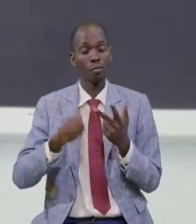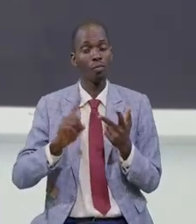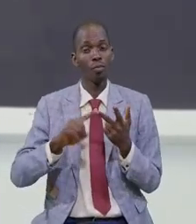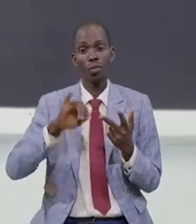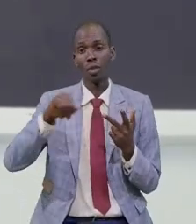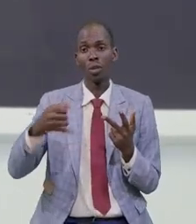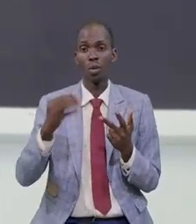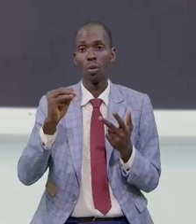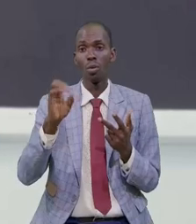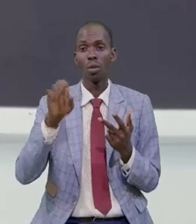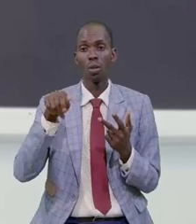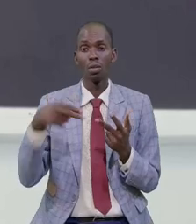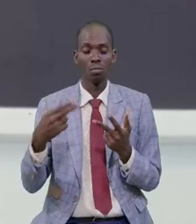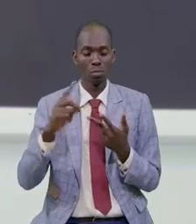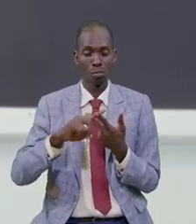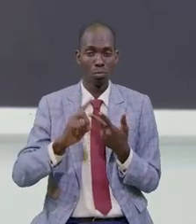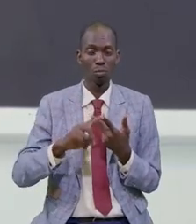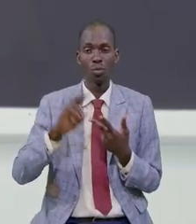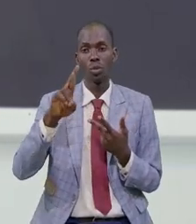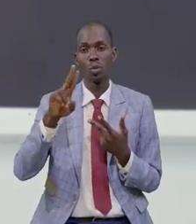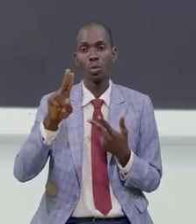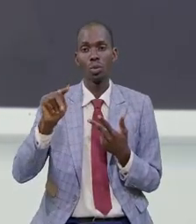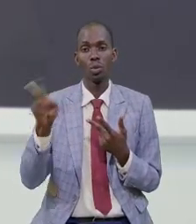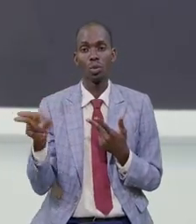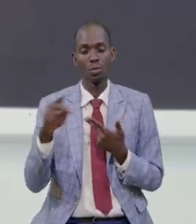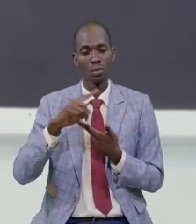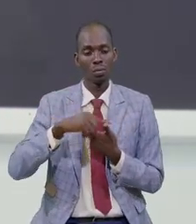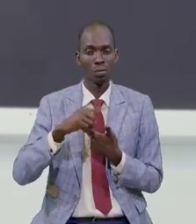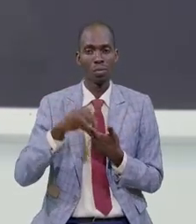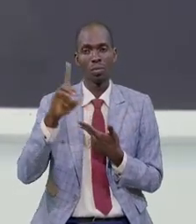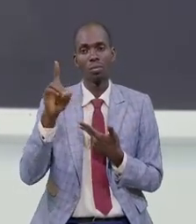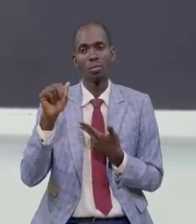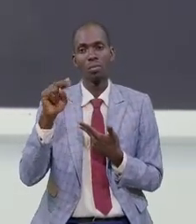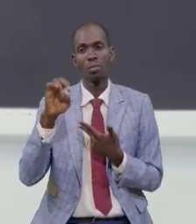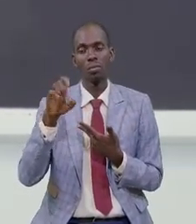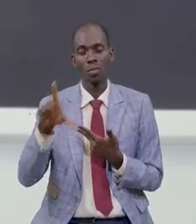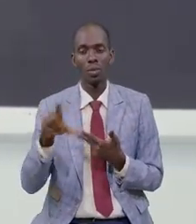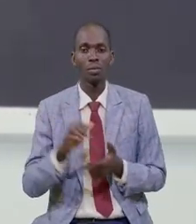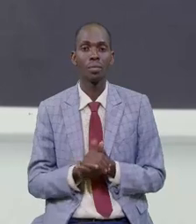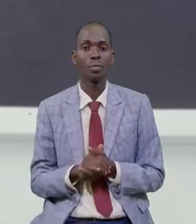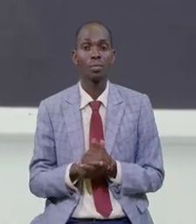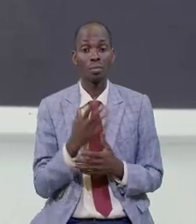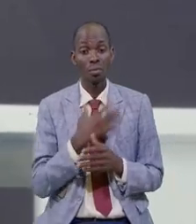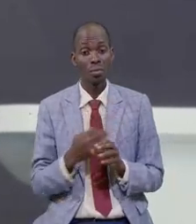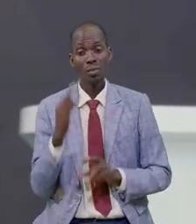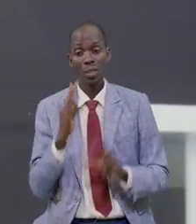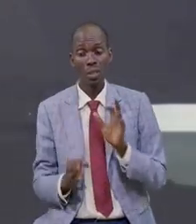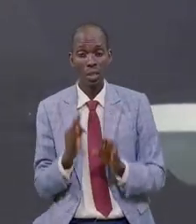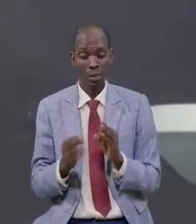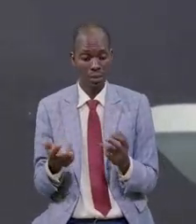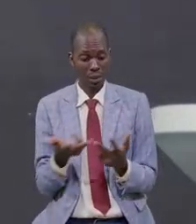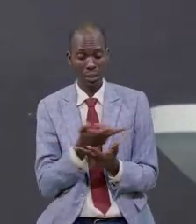Joseph deuxièmement Ruth et troisièmement Daniel et s'ils ont pu le faire